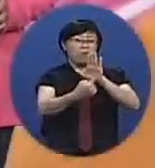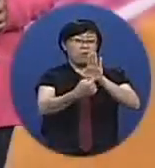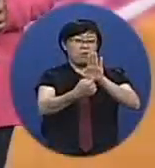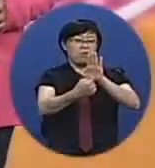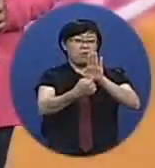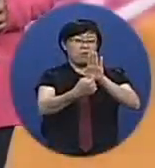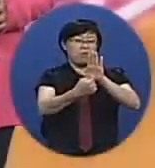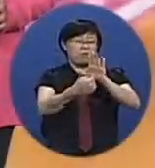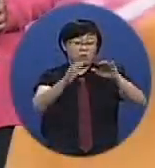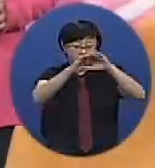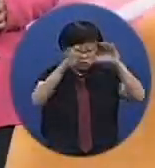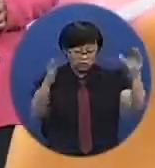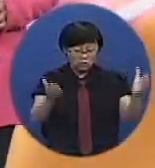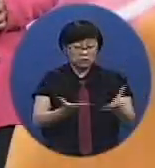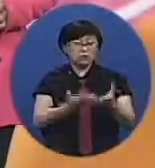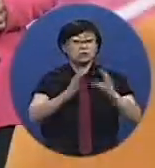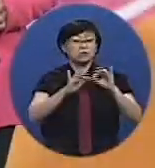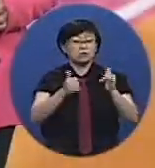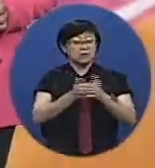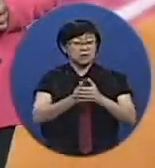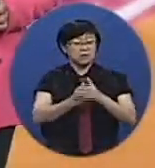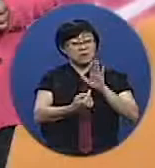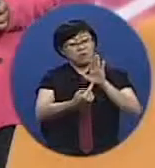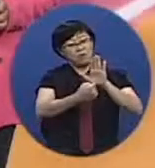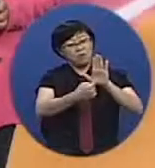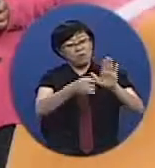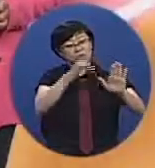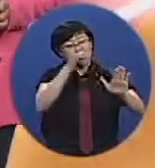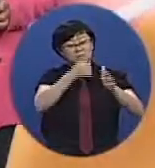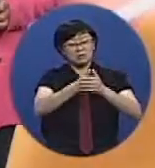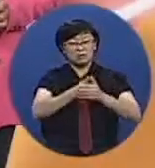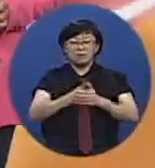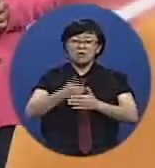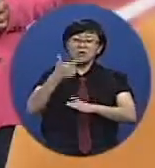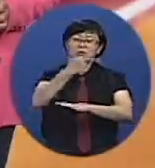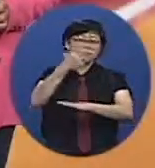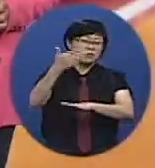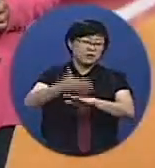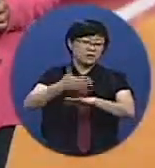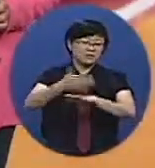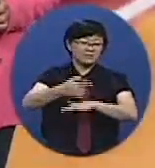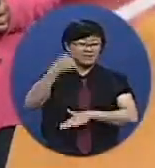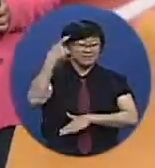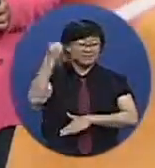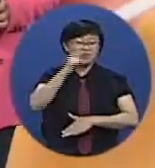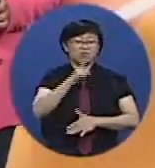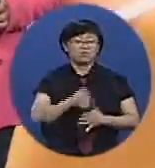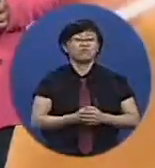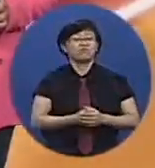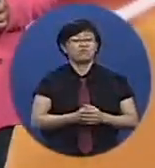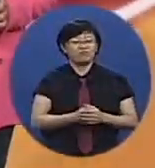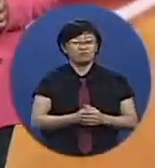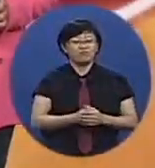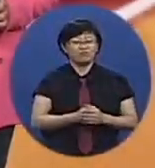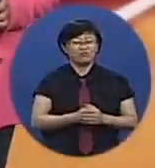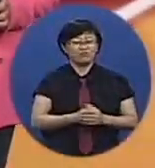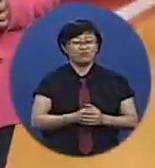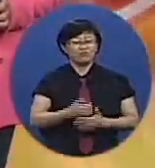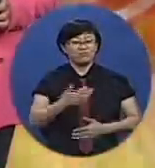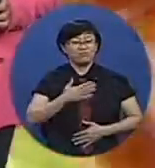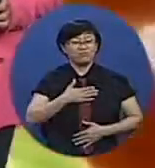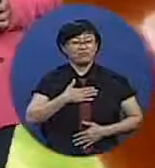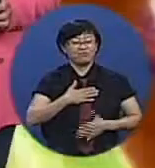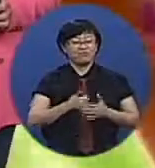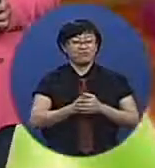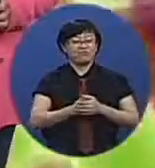전 국민한테 전 예능을 보고 제일 제가 그걸 감사하게 아유. 생각하고 아유 고맙습니다. 제가 즐겨